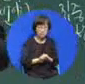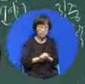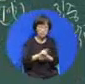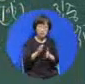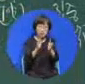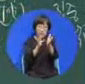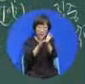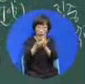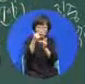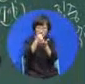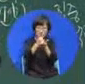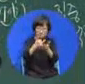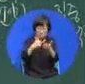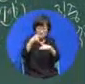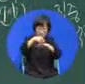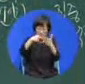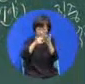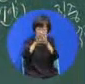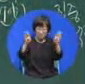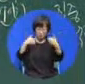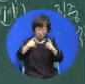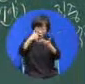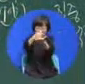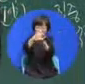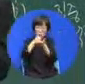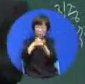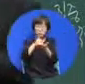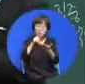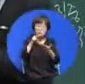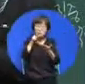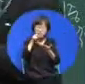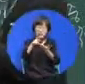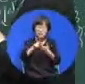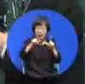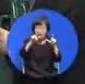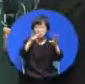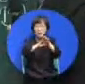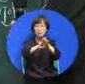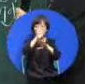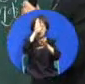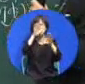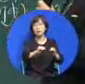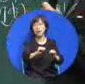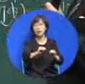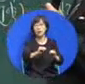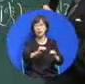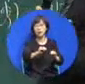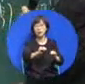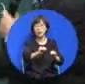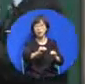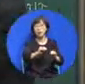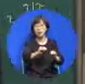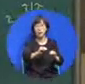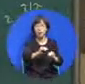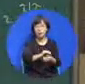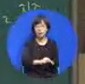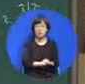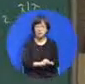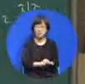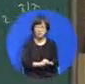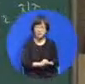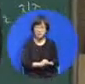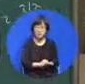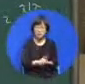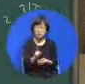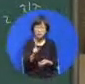기도했는데 병 나버린 거예요. We saw this on the RETC news not too long ago. Some children were just simply praying with the message and they received healing.